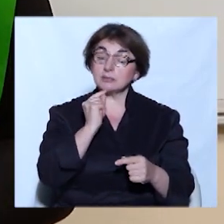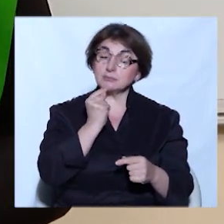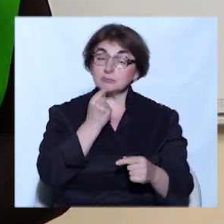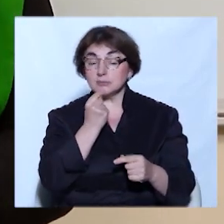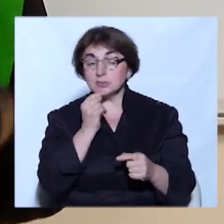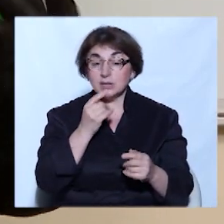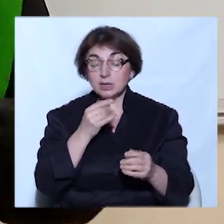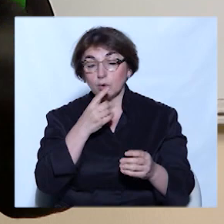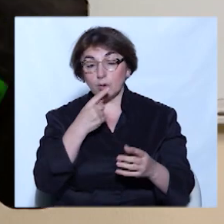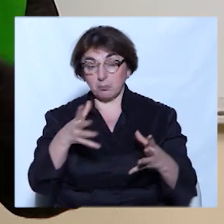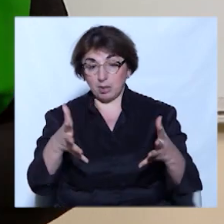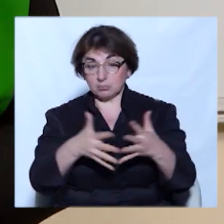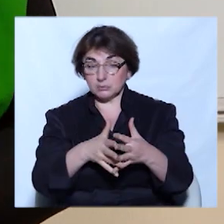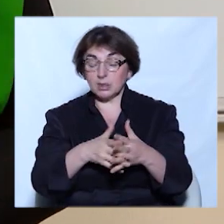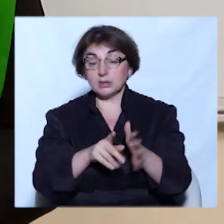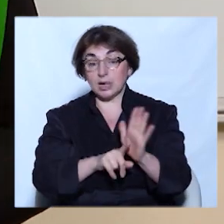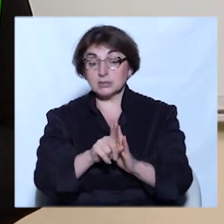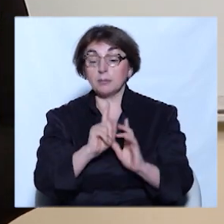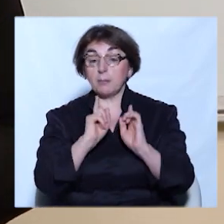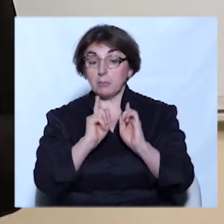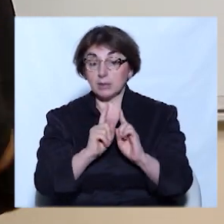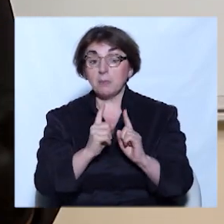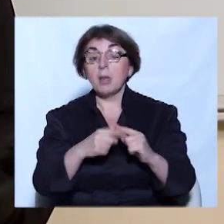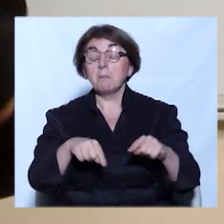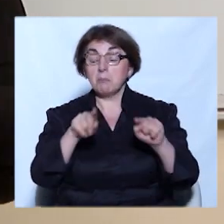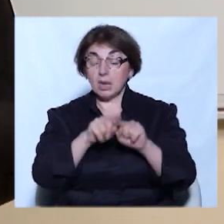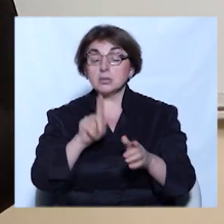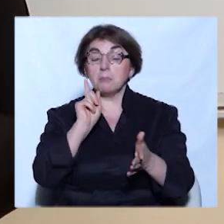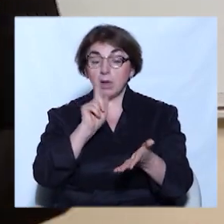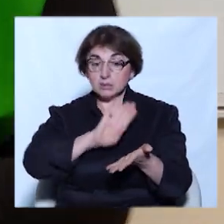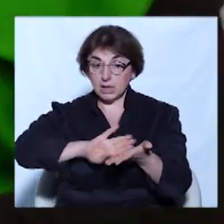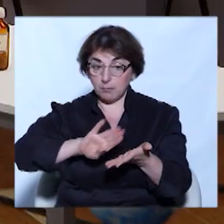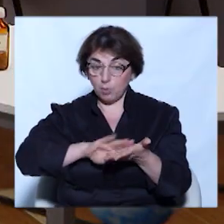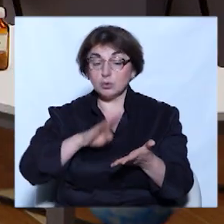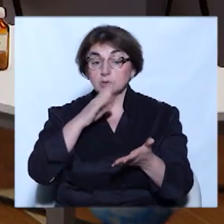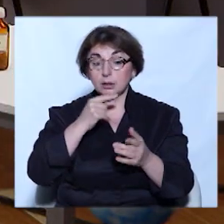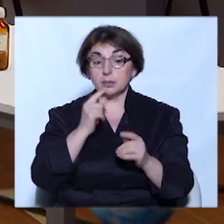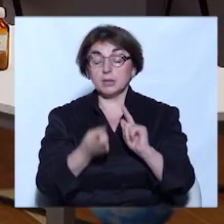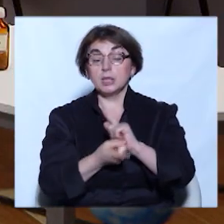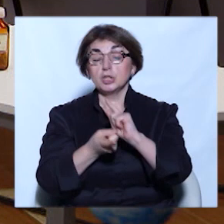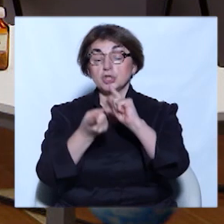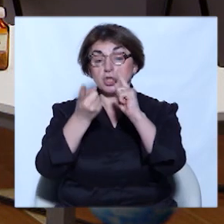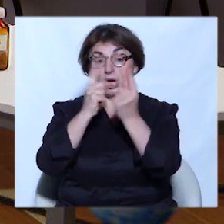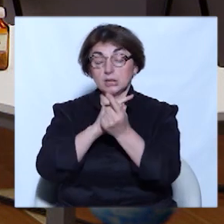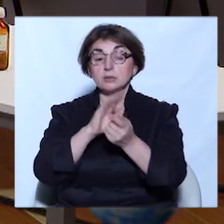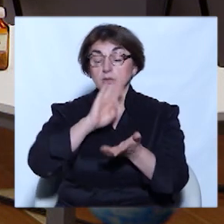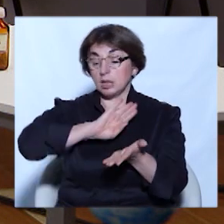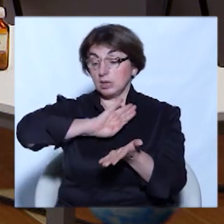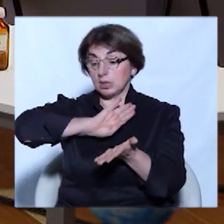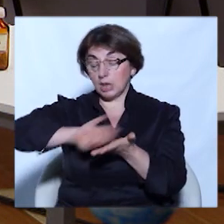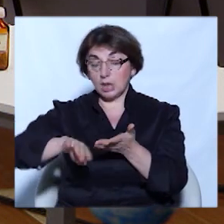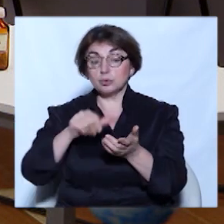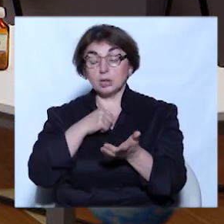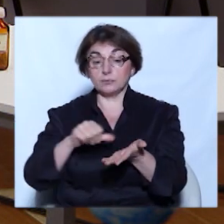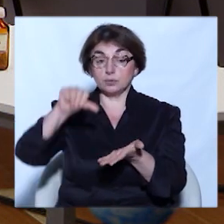შესვლა მარილმჟავასთან, მაგრამ მაინც გამომიღო წყალბადი და აჯობა წყალბადს და ჩაენაცვლა მის ადგილას. მოვძებნოთ, სად არის